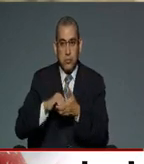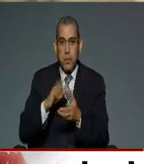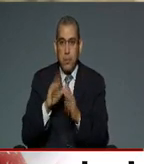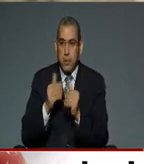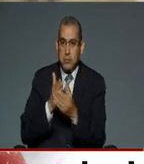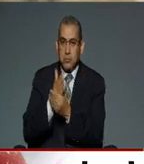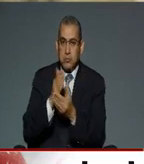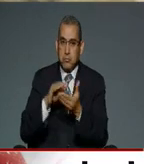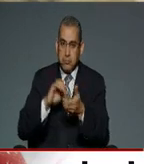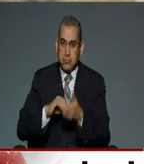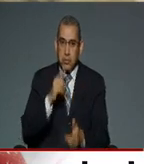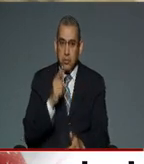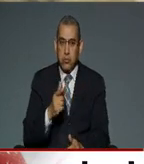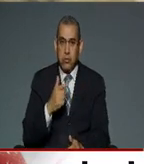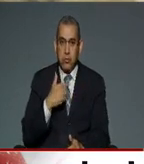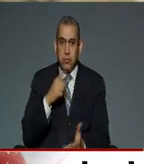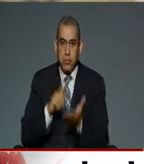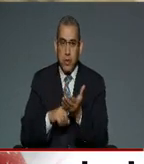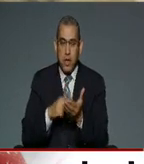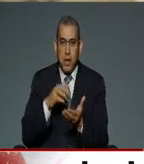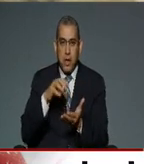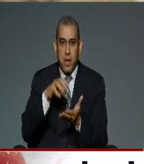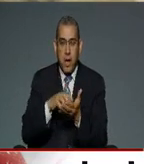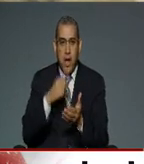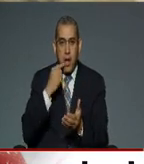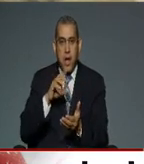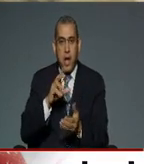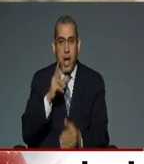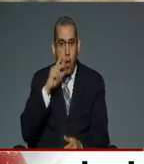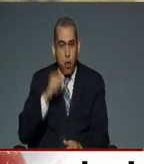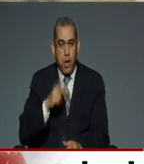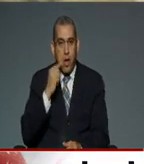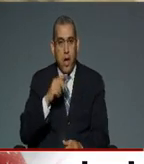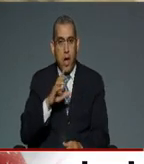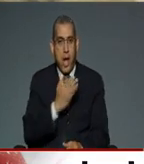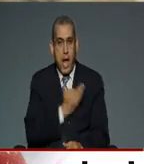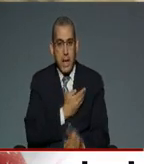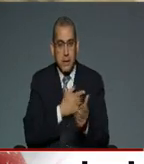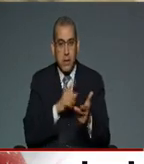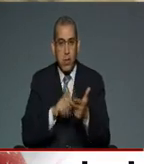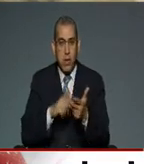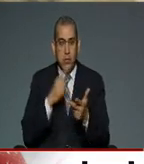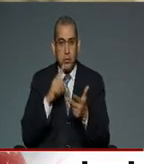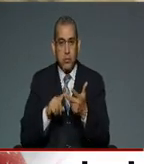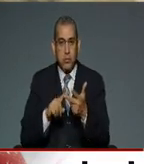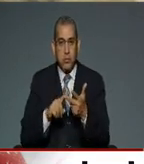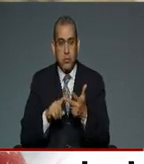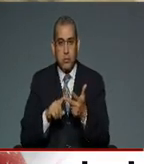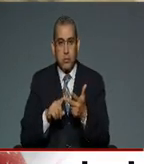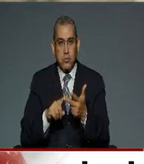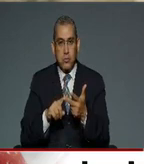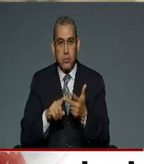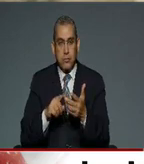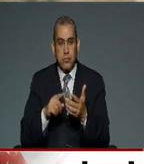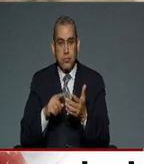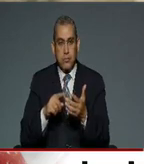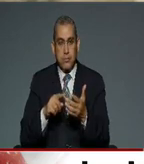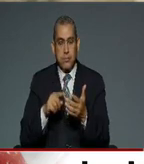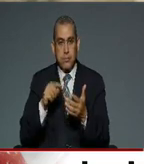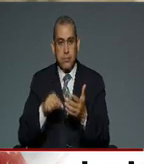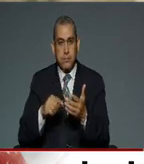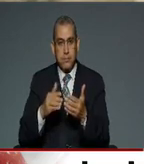ضمنها موضوع الازمه الاوكرانيه والعديد من المسائل الاخرى التي نتشارك الرؤى فيها